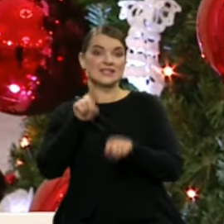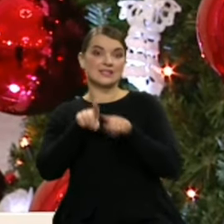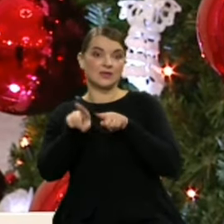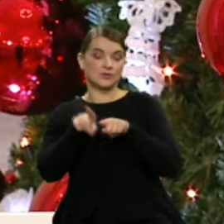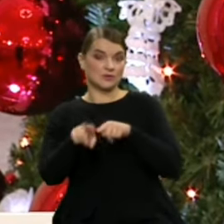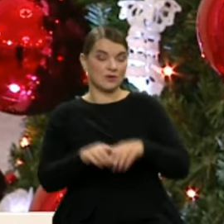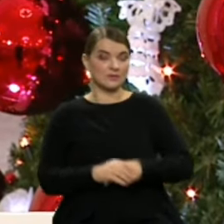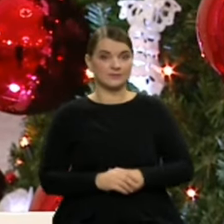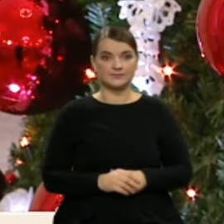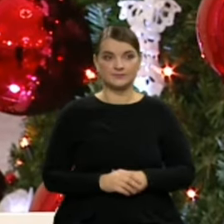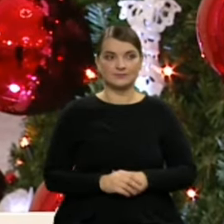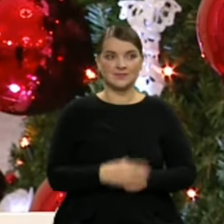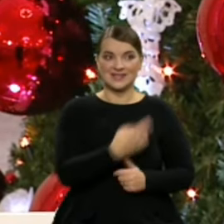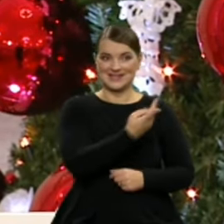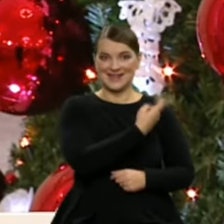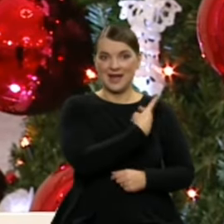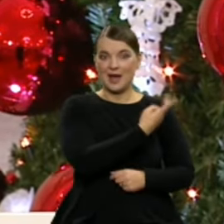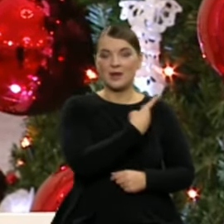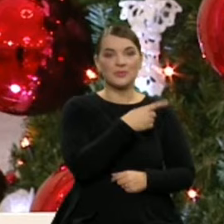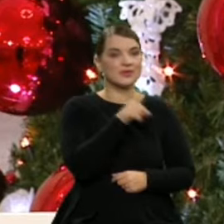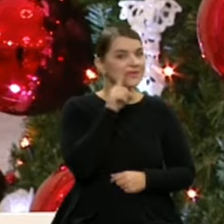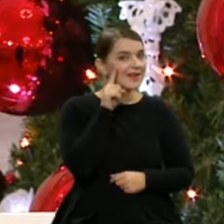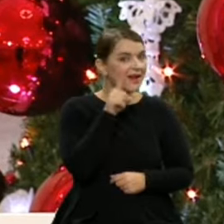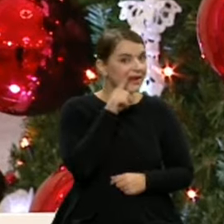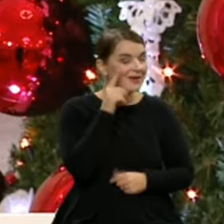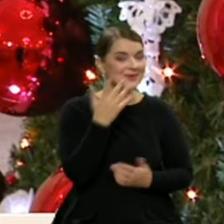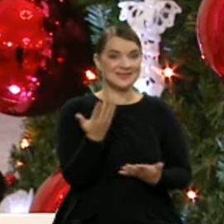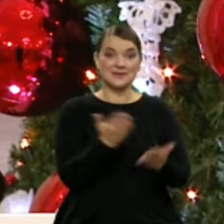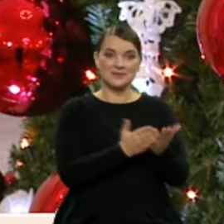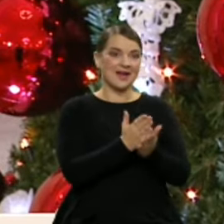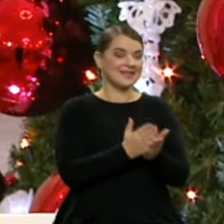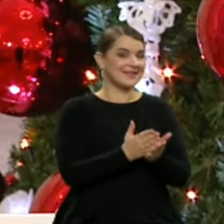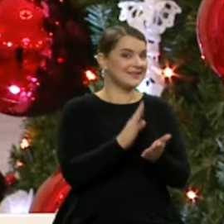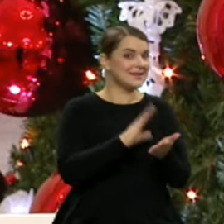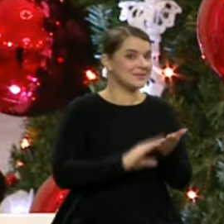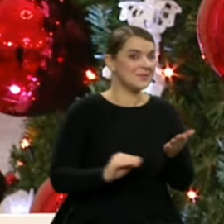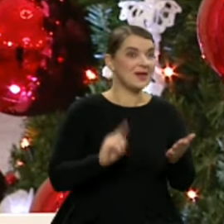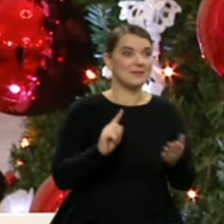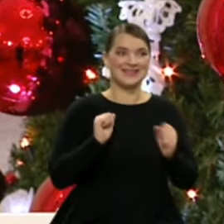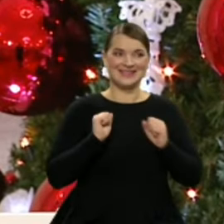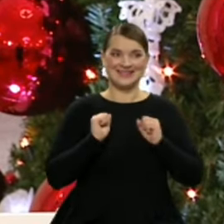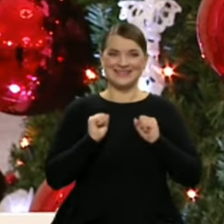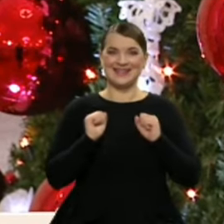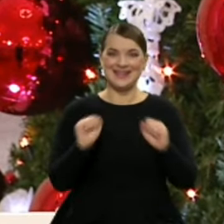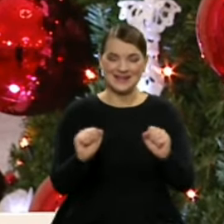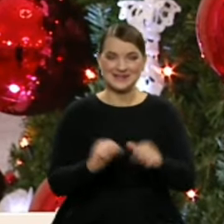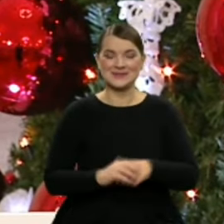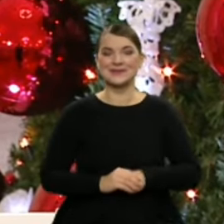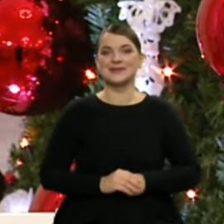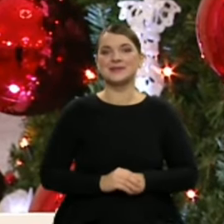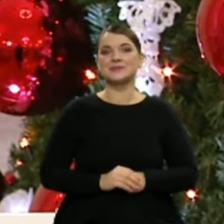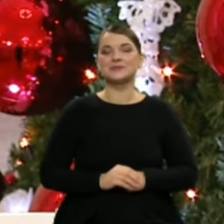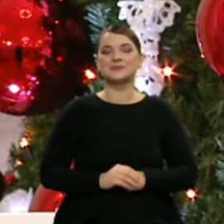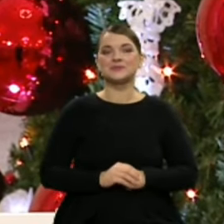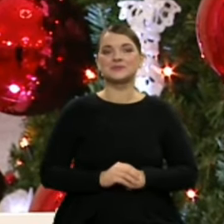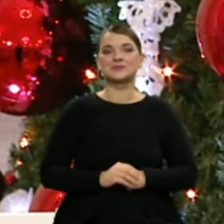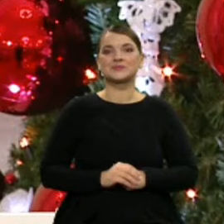Ir buvom jauni, nepatyrę, bet drąsus. Ir gal dėl to ir drąsus.